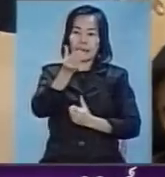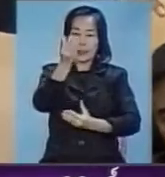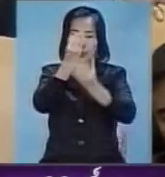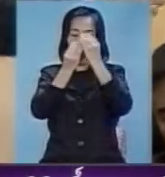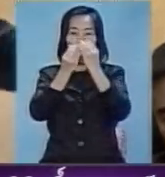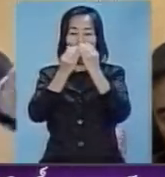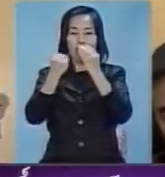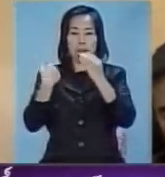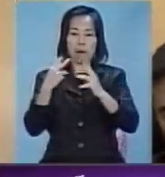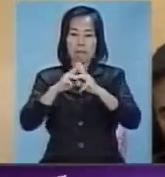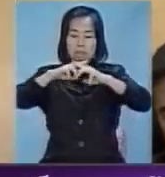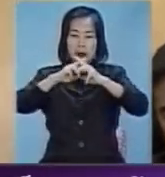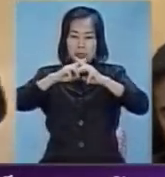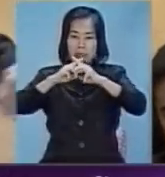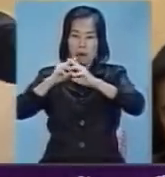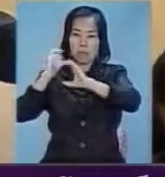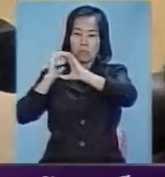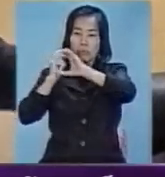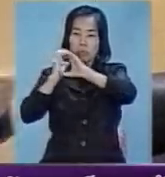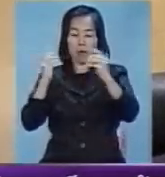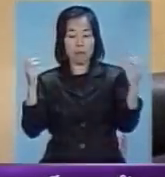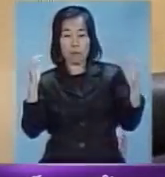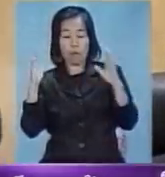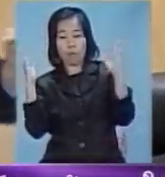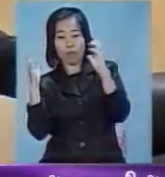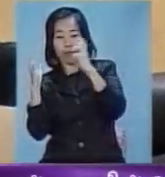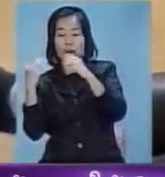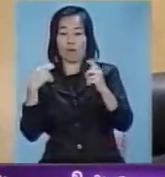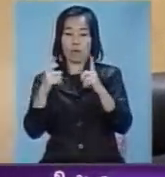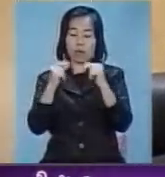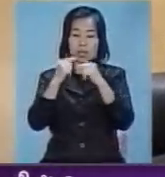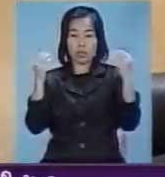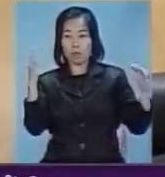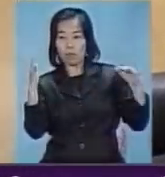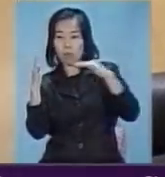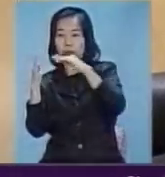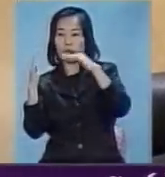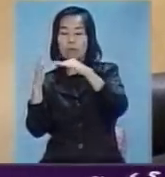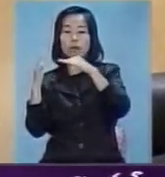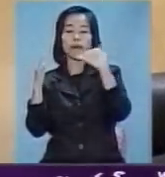หักอยู่ที่